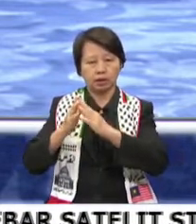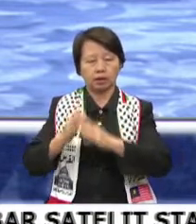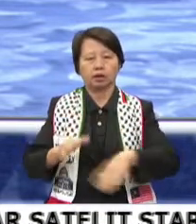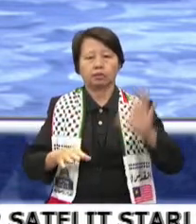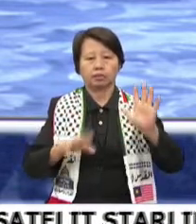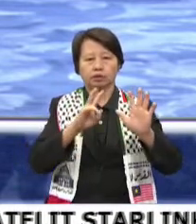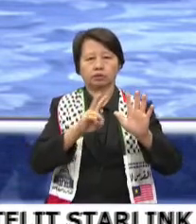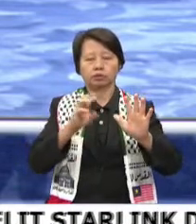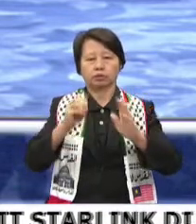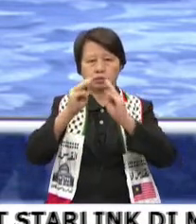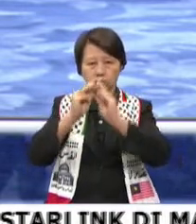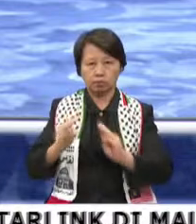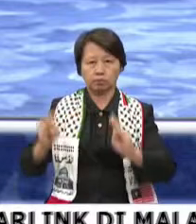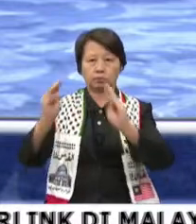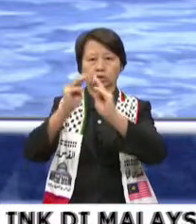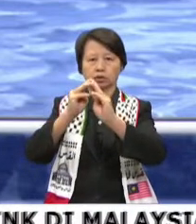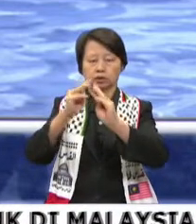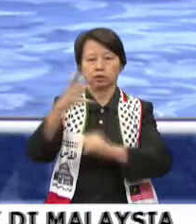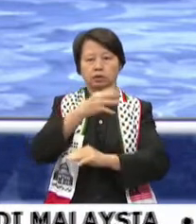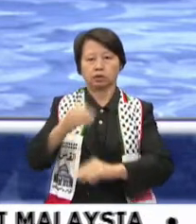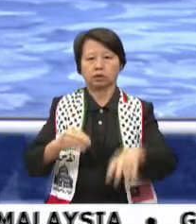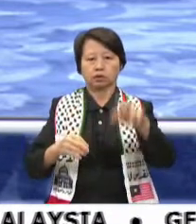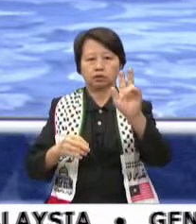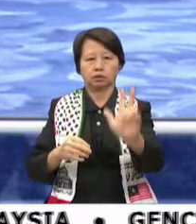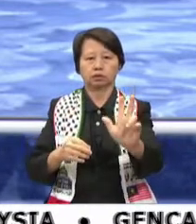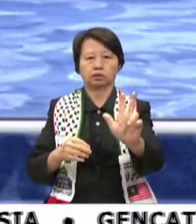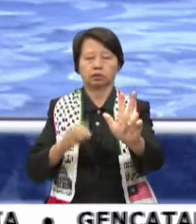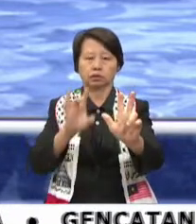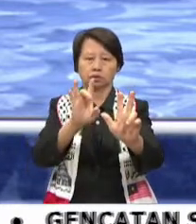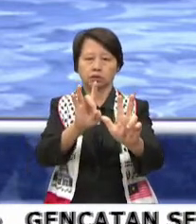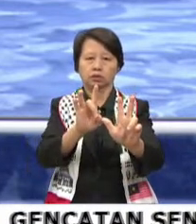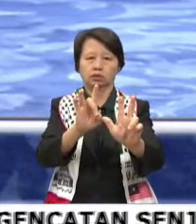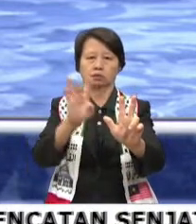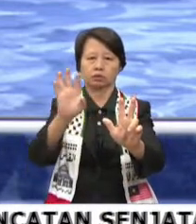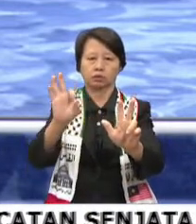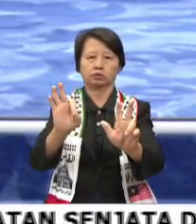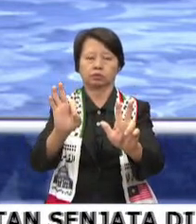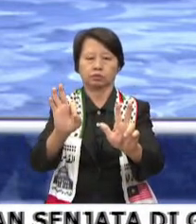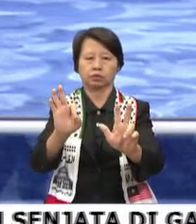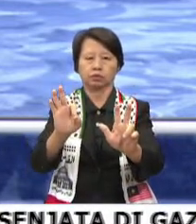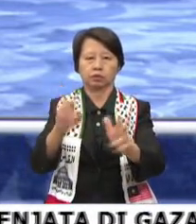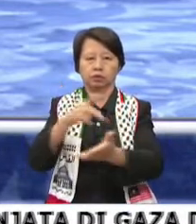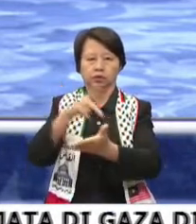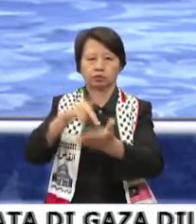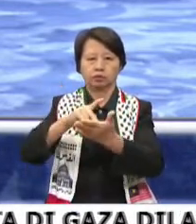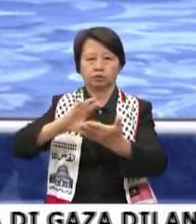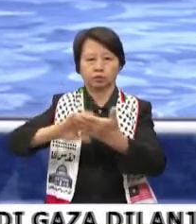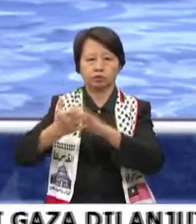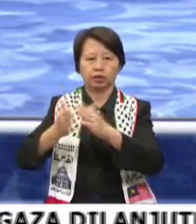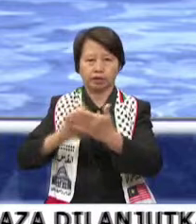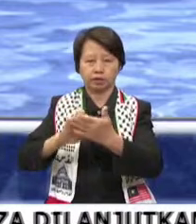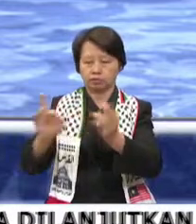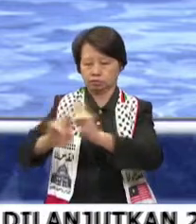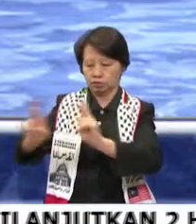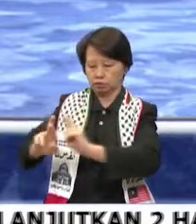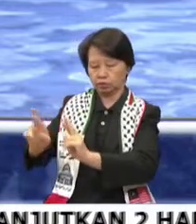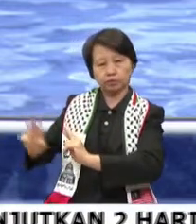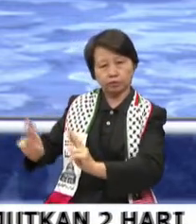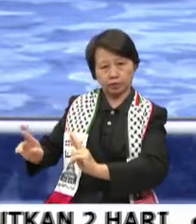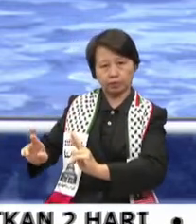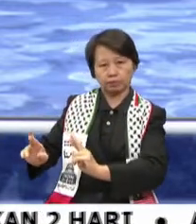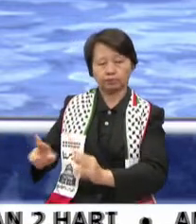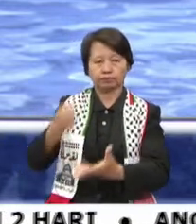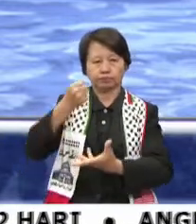572 masjid dan 389 pusat komuniti